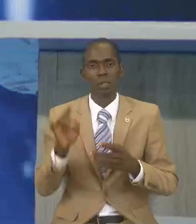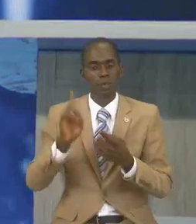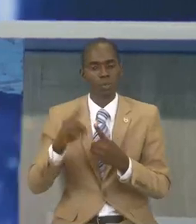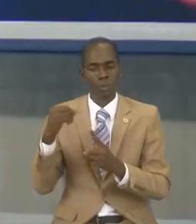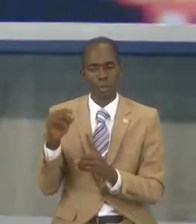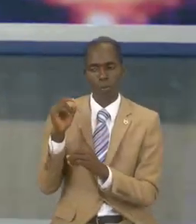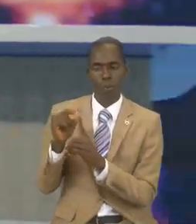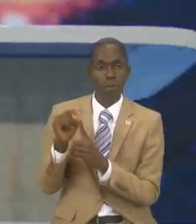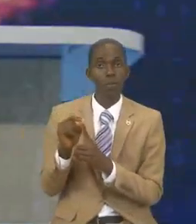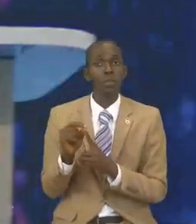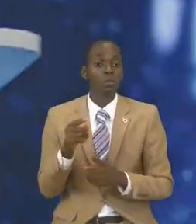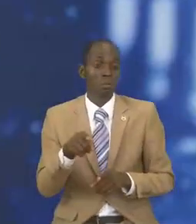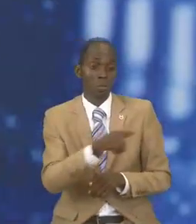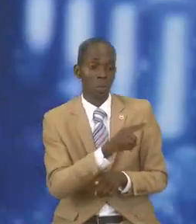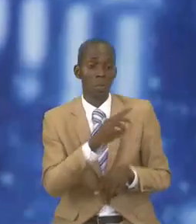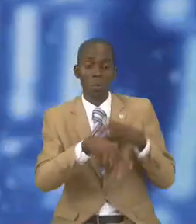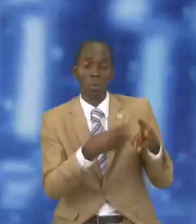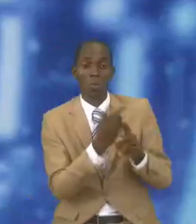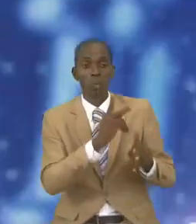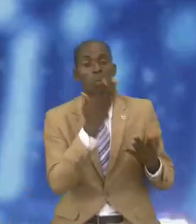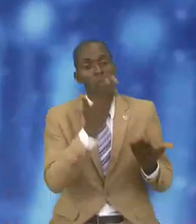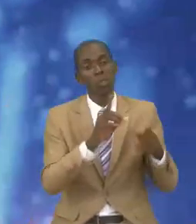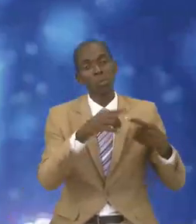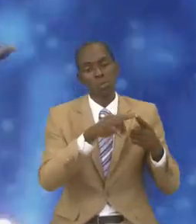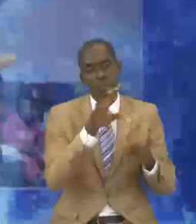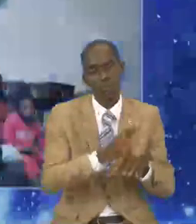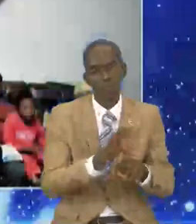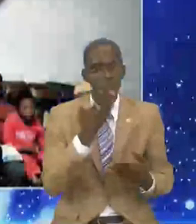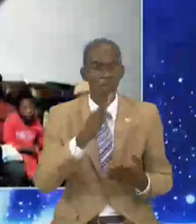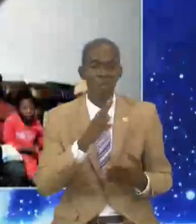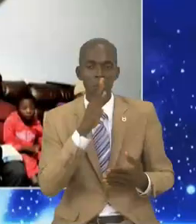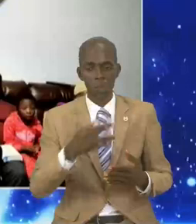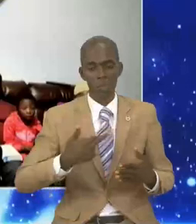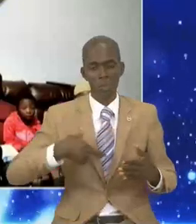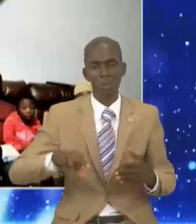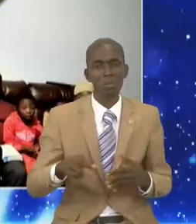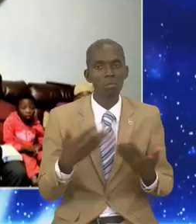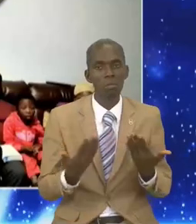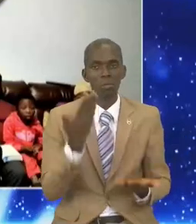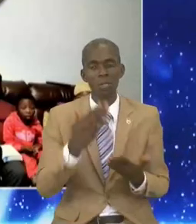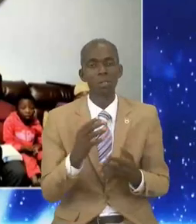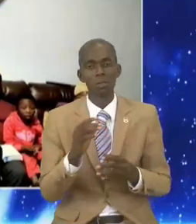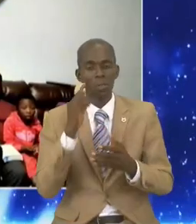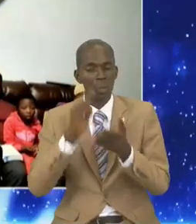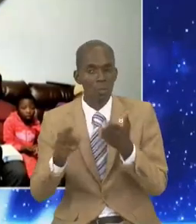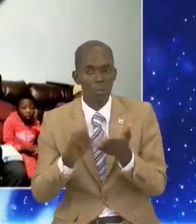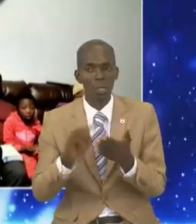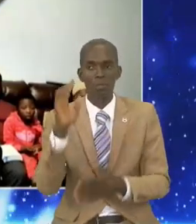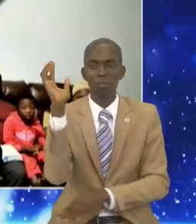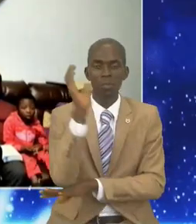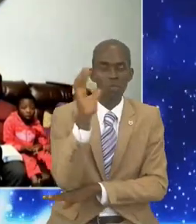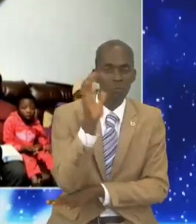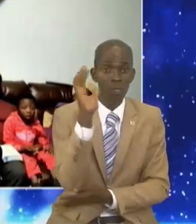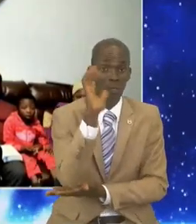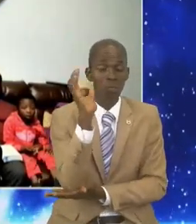la parole. Ils peuvent aller à l'église, ils peuvent être religieux, ils peuvent observer la Noël, ils peuvent observer